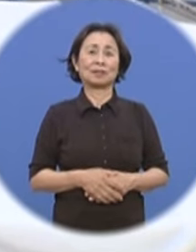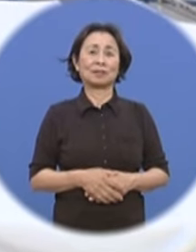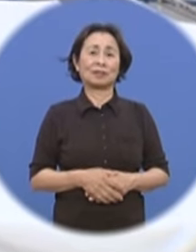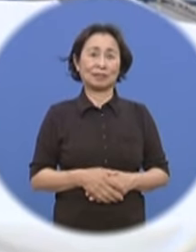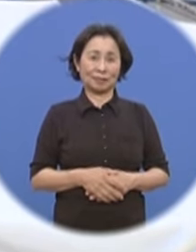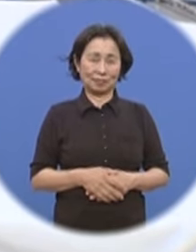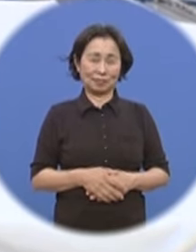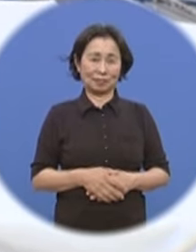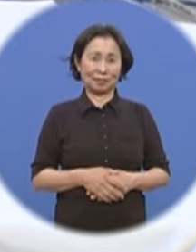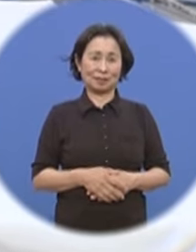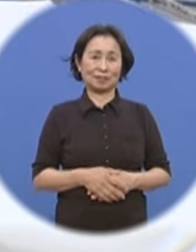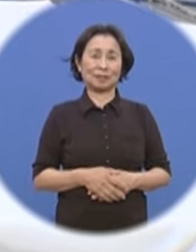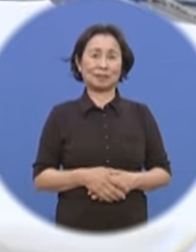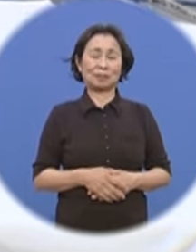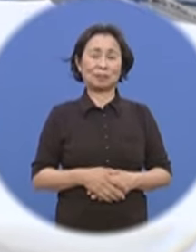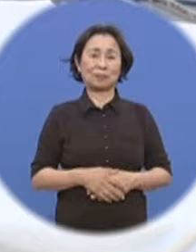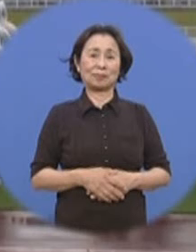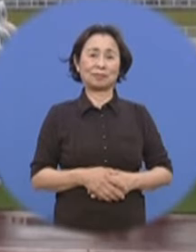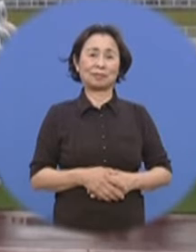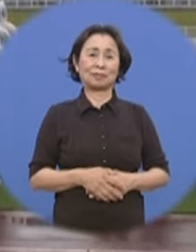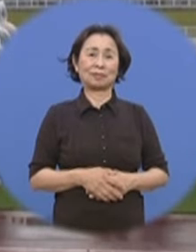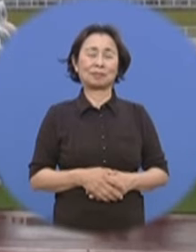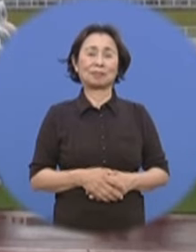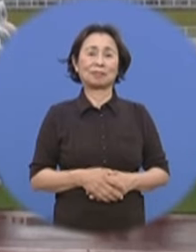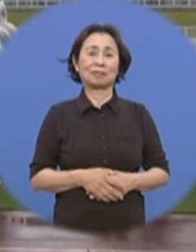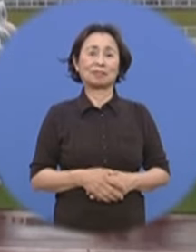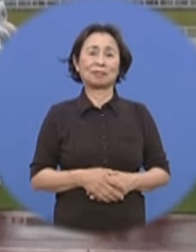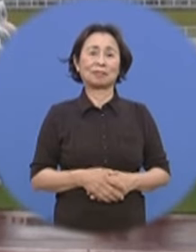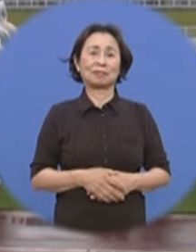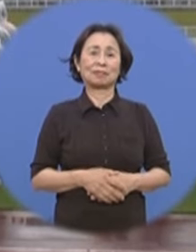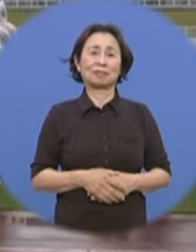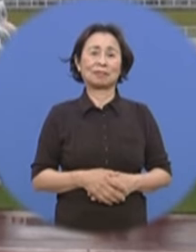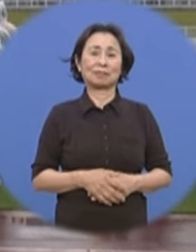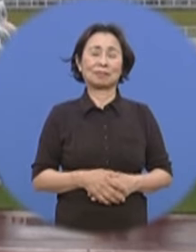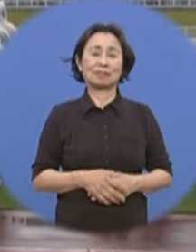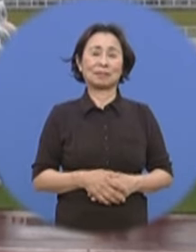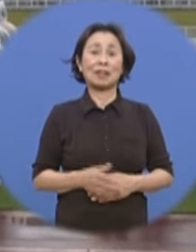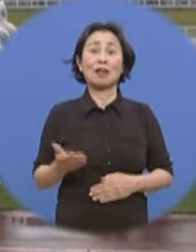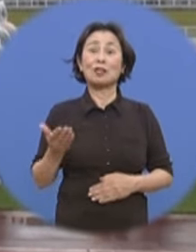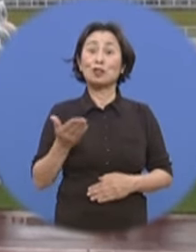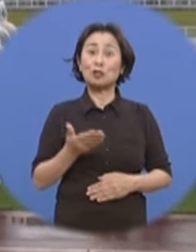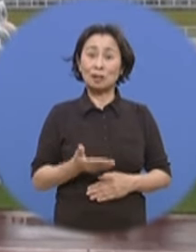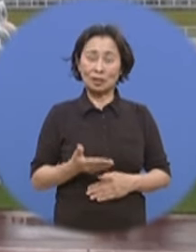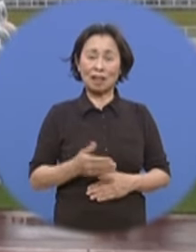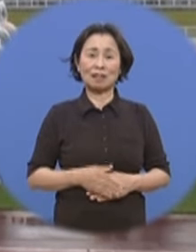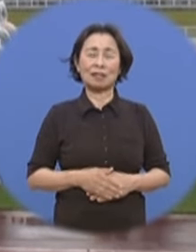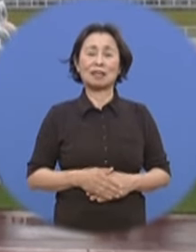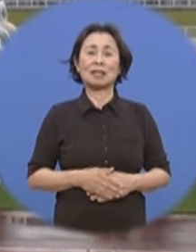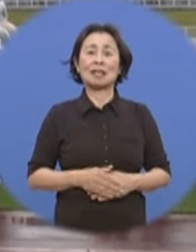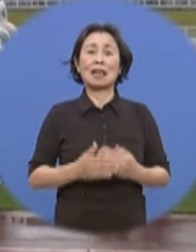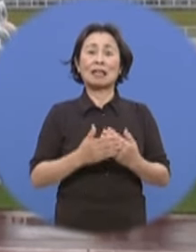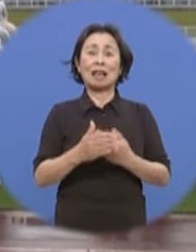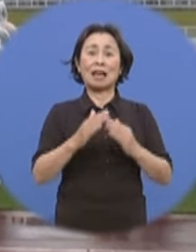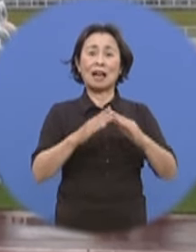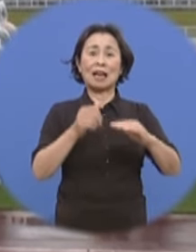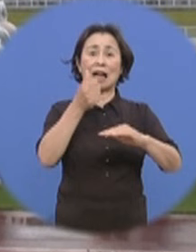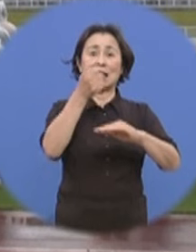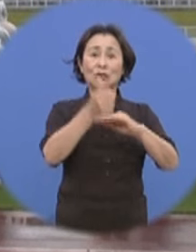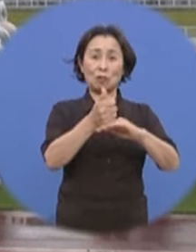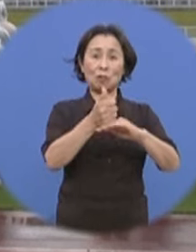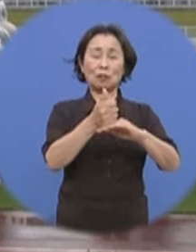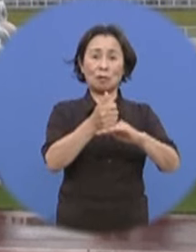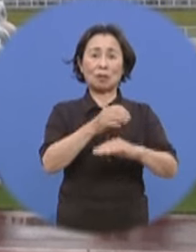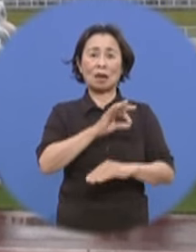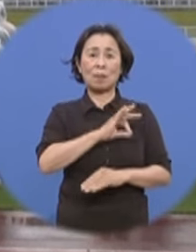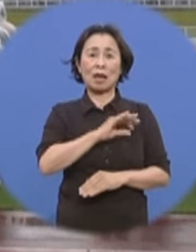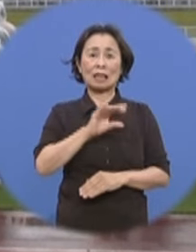を宣言します続いて大会会長を務める岸本知事